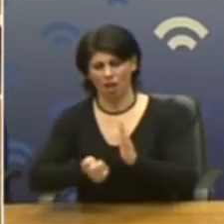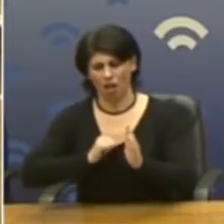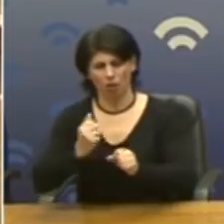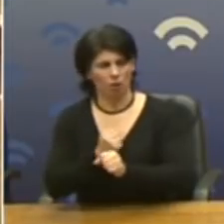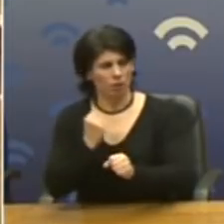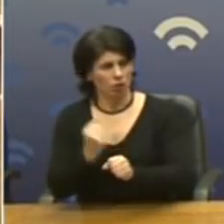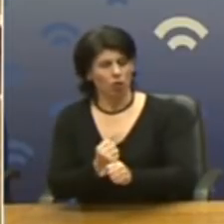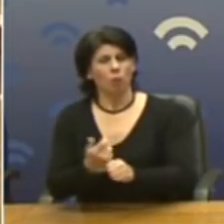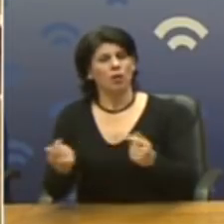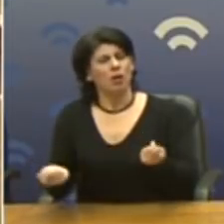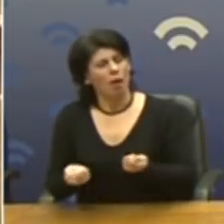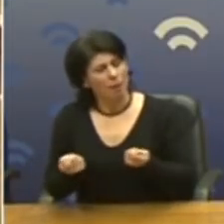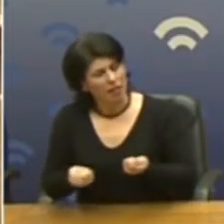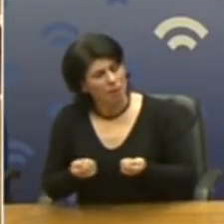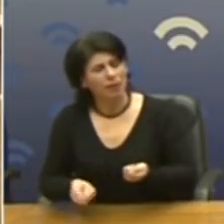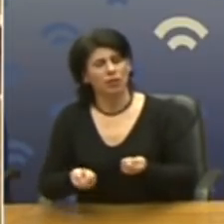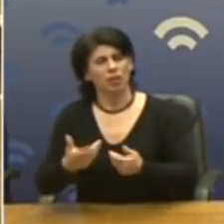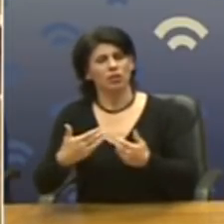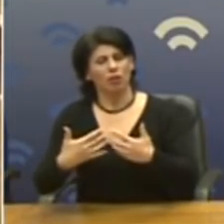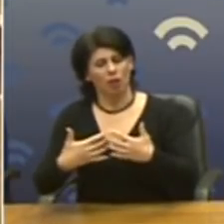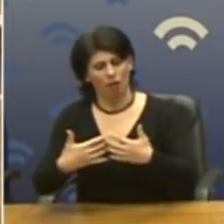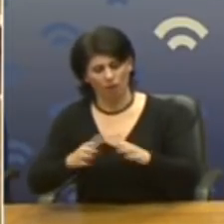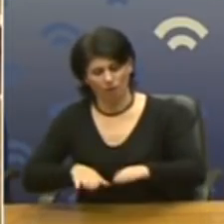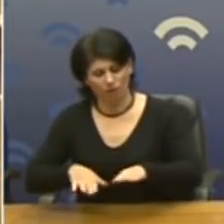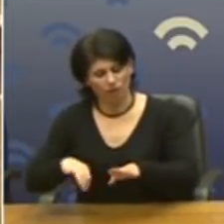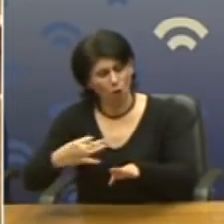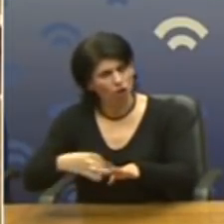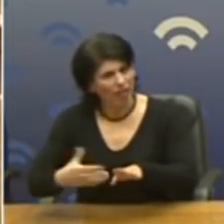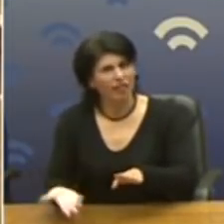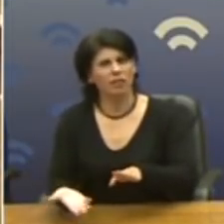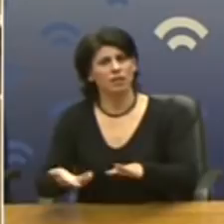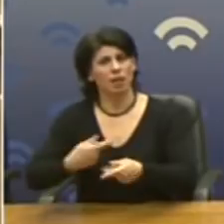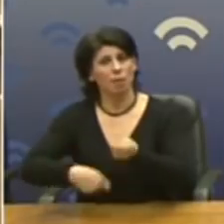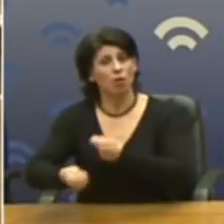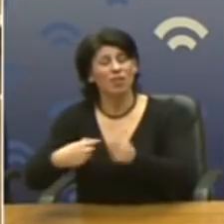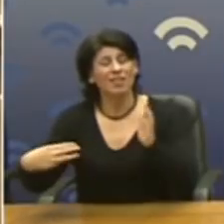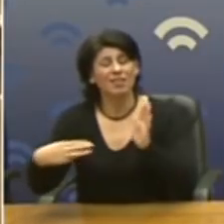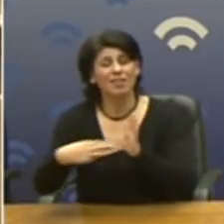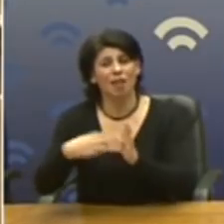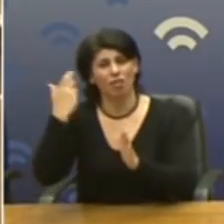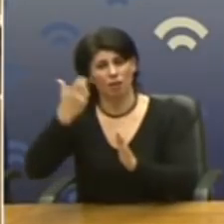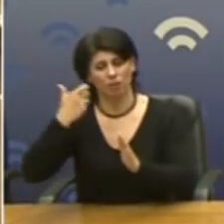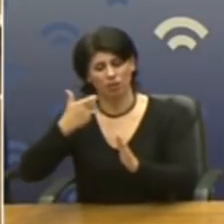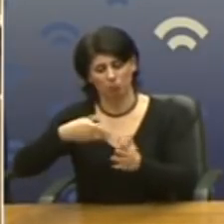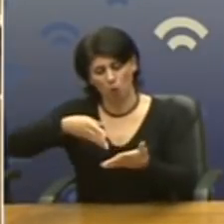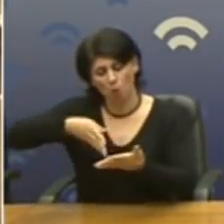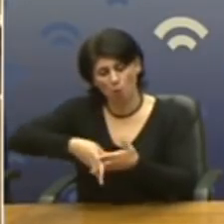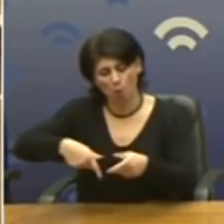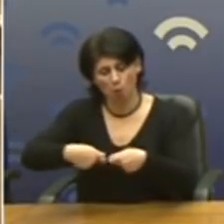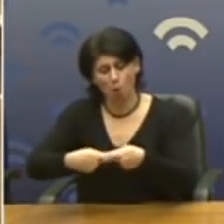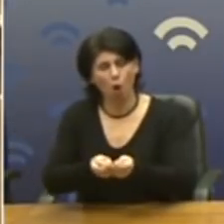επαγγελματίες, βιοτέχνες, εμπόρους, χιλιάδες επιστήμονες με μπλοκάκι.